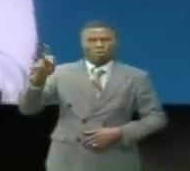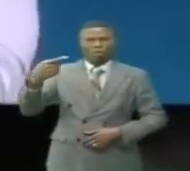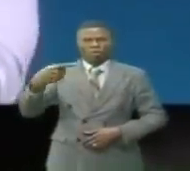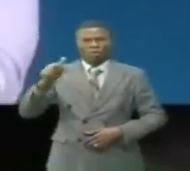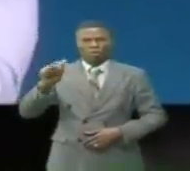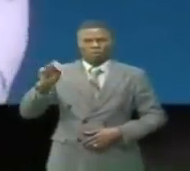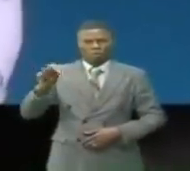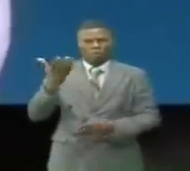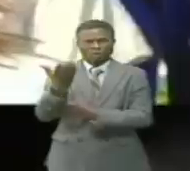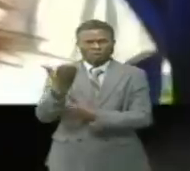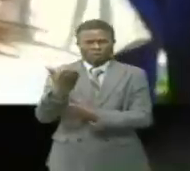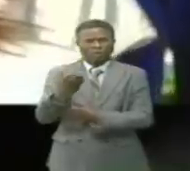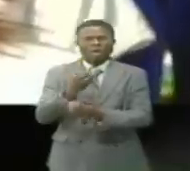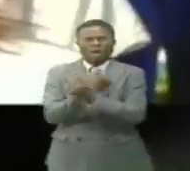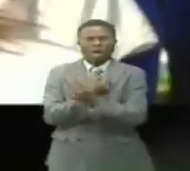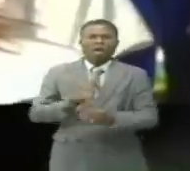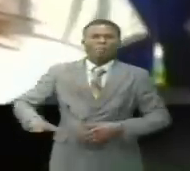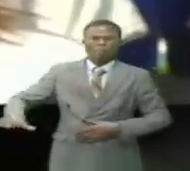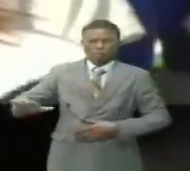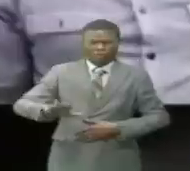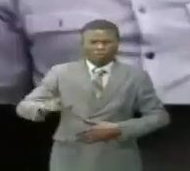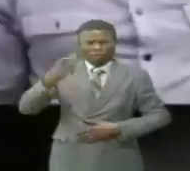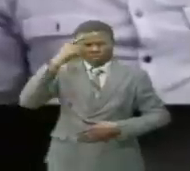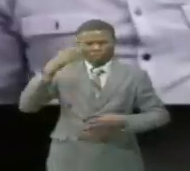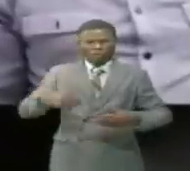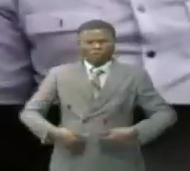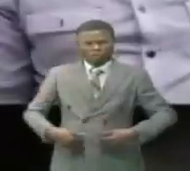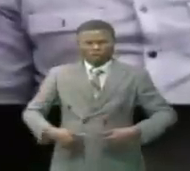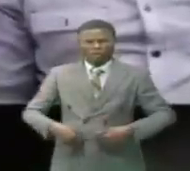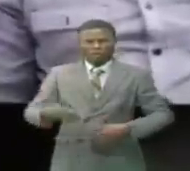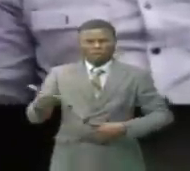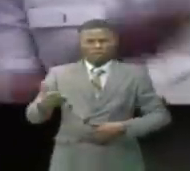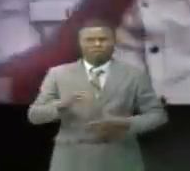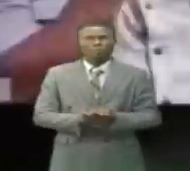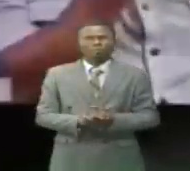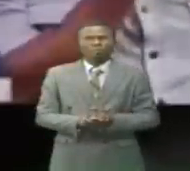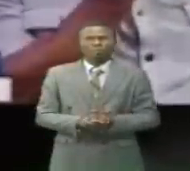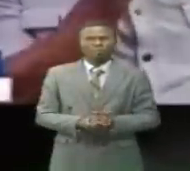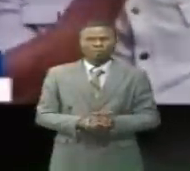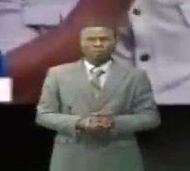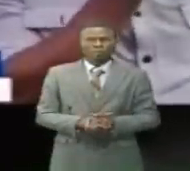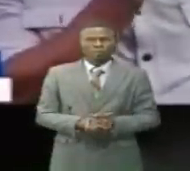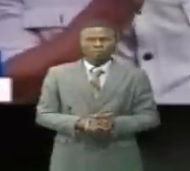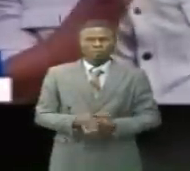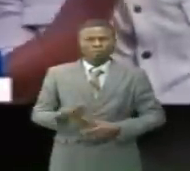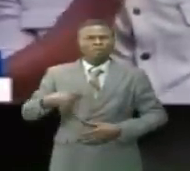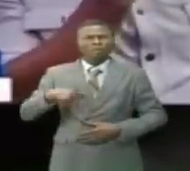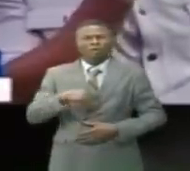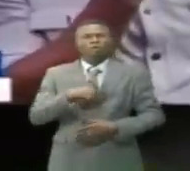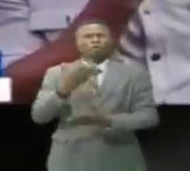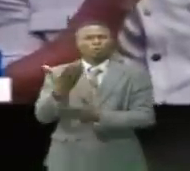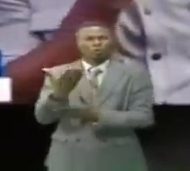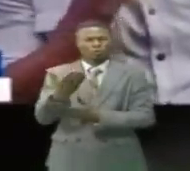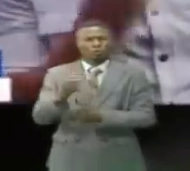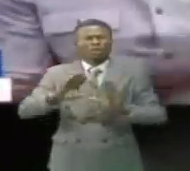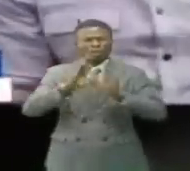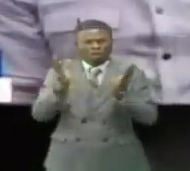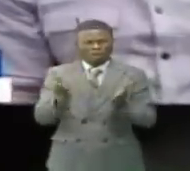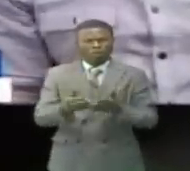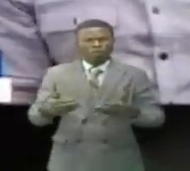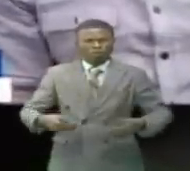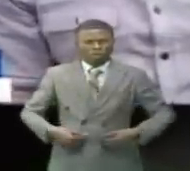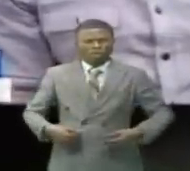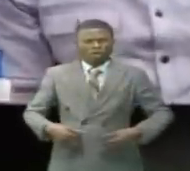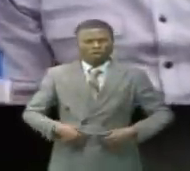en appelle au patriotisme des jeunes. Les moments étaient très bien choisis, les moments étaient profités pour nous. Le chef de l'État a lancé